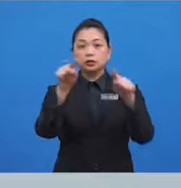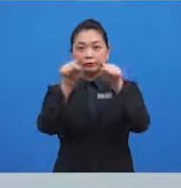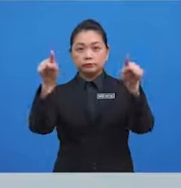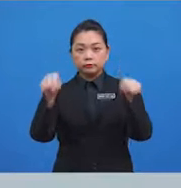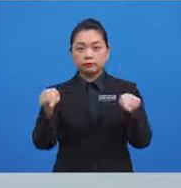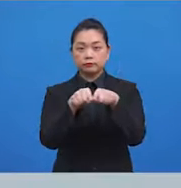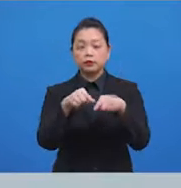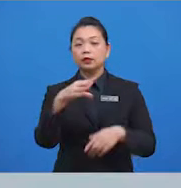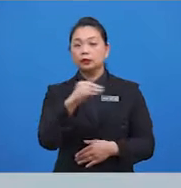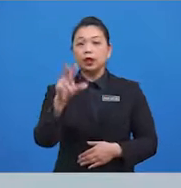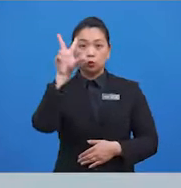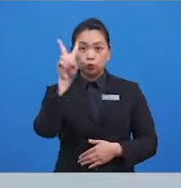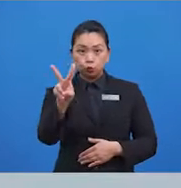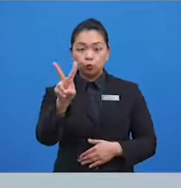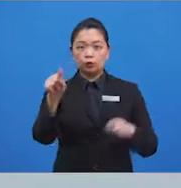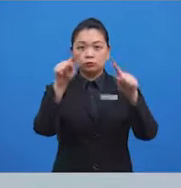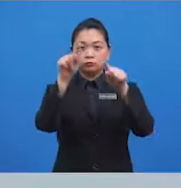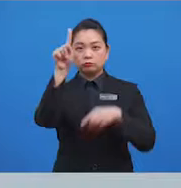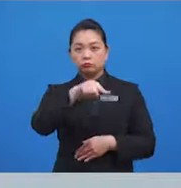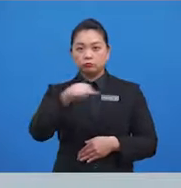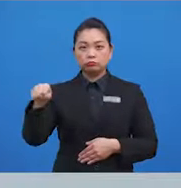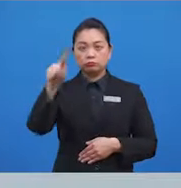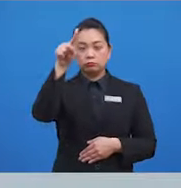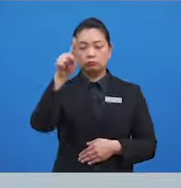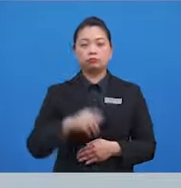dua permukaan segi tiga bersudut tegak.